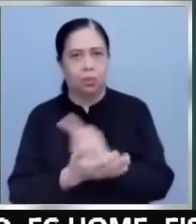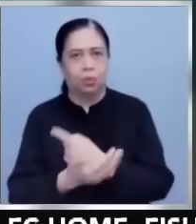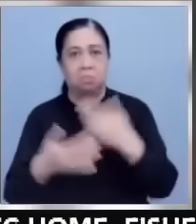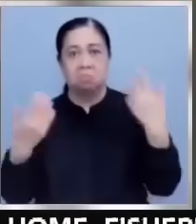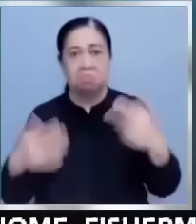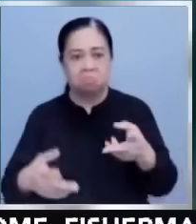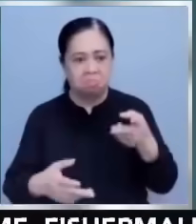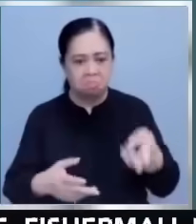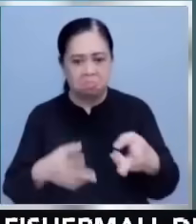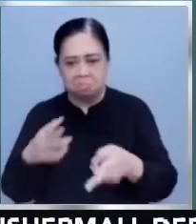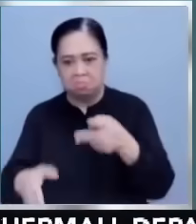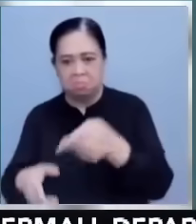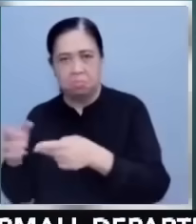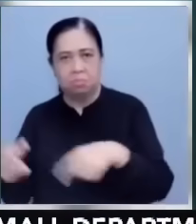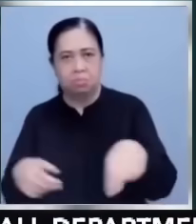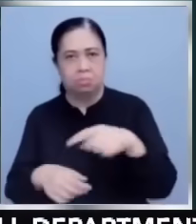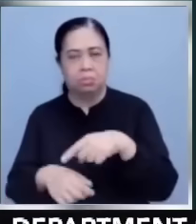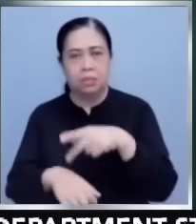Coast Guard.